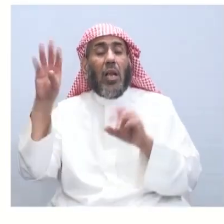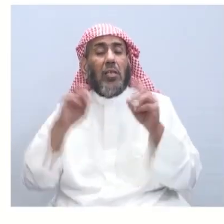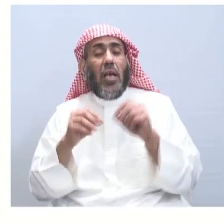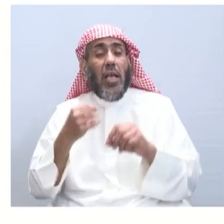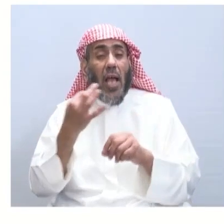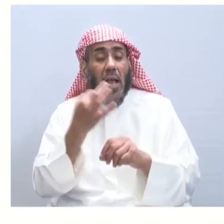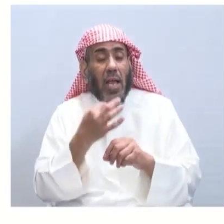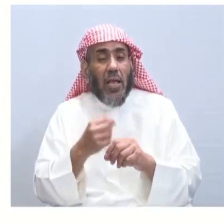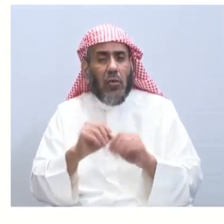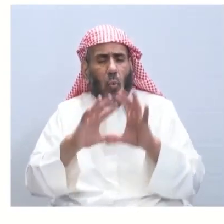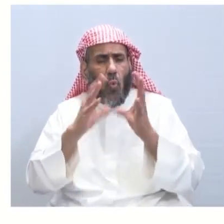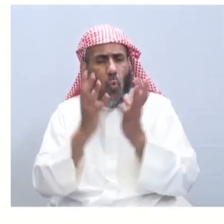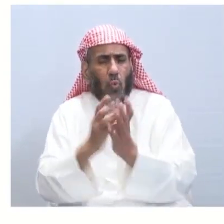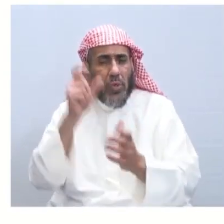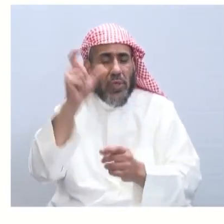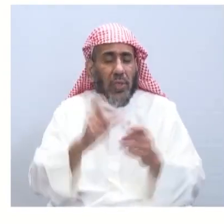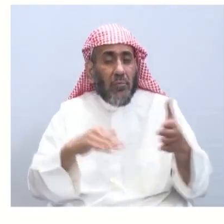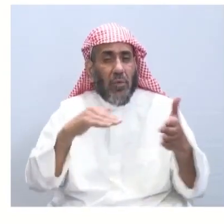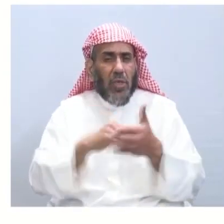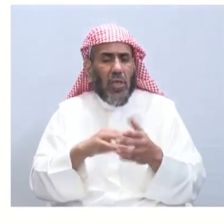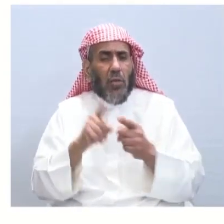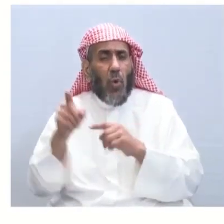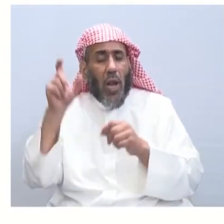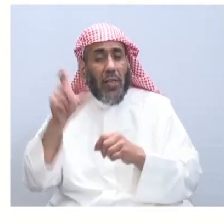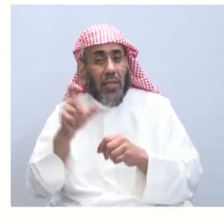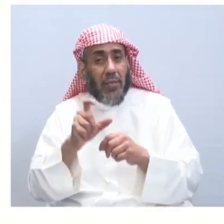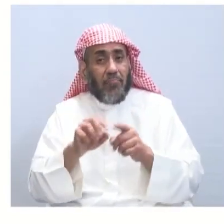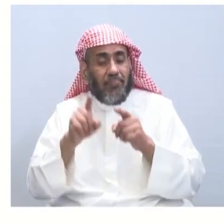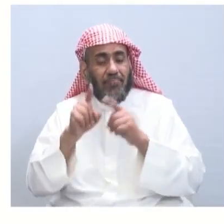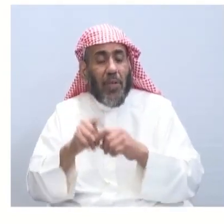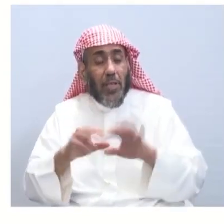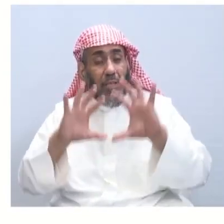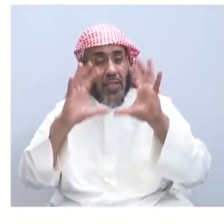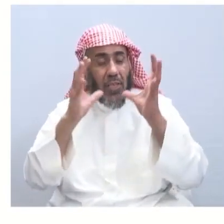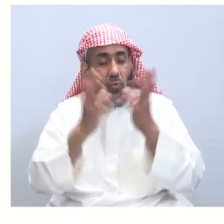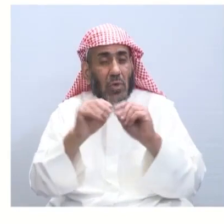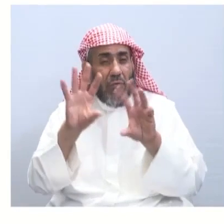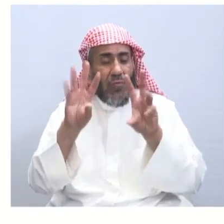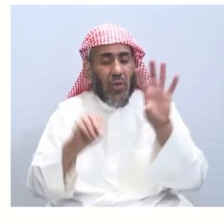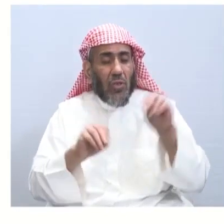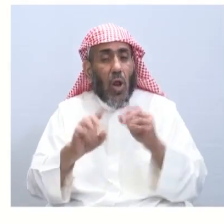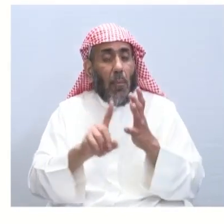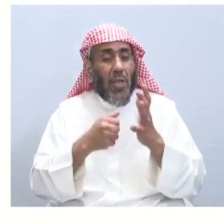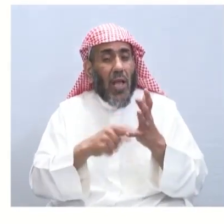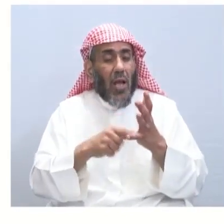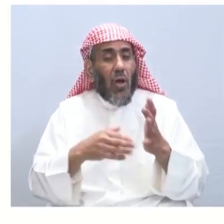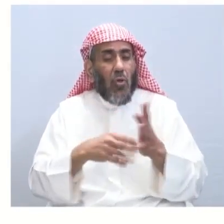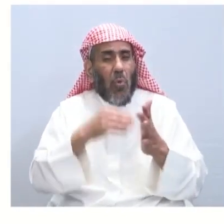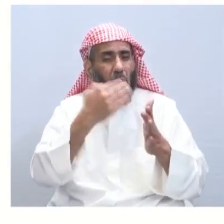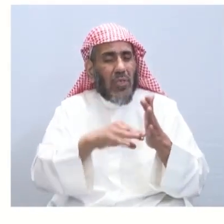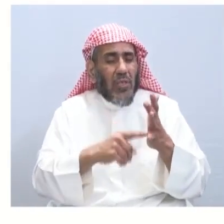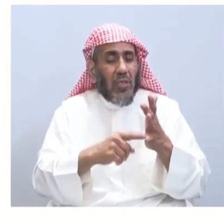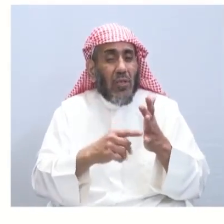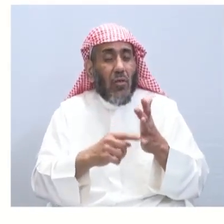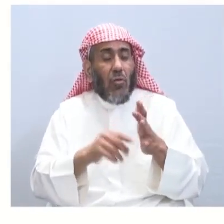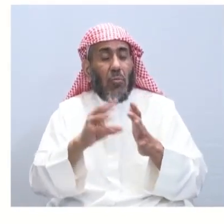حكايه تصور عدد من الشخصيات والاحداث الشخصيات والاحداث هذه التصوير في في القصه وانه لها بدايه ثم وسط هذه